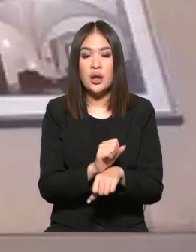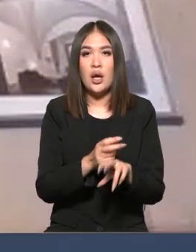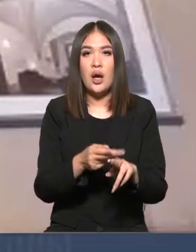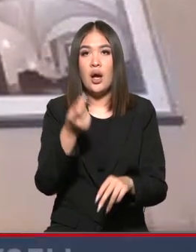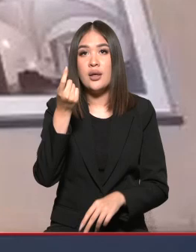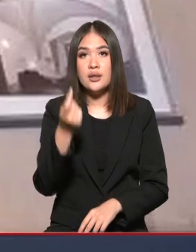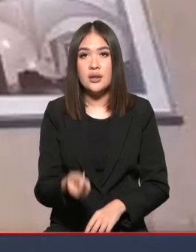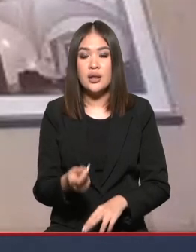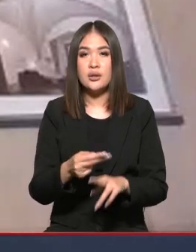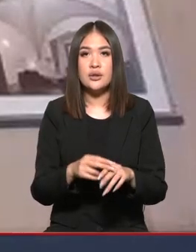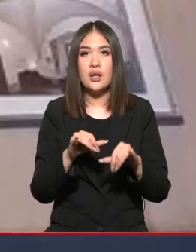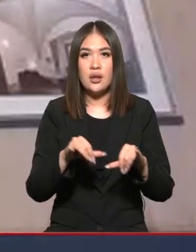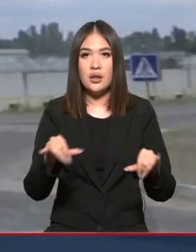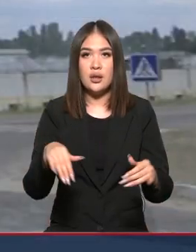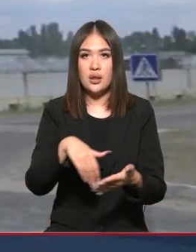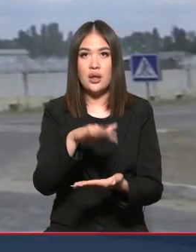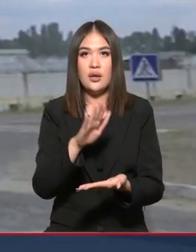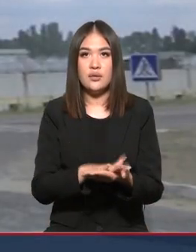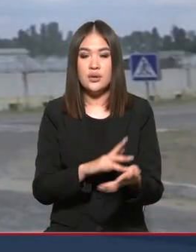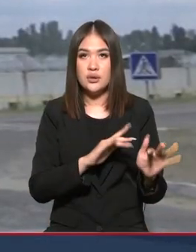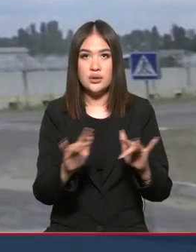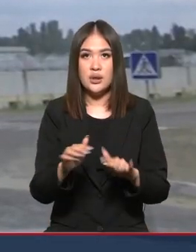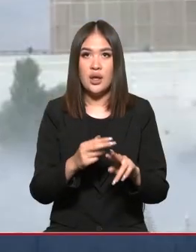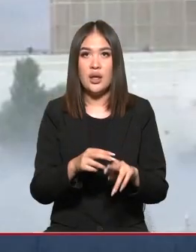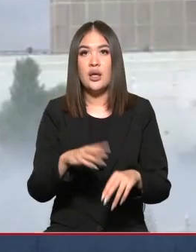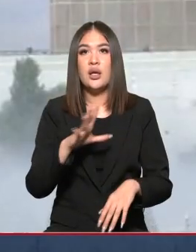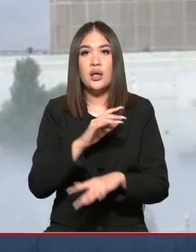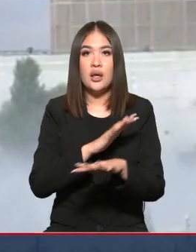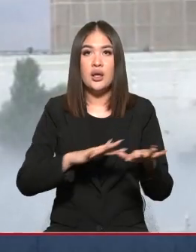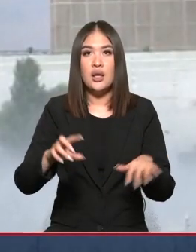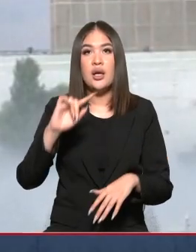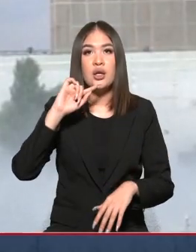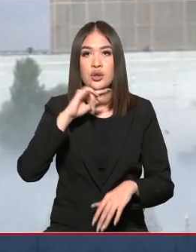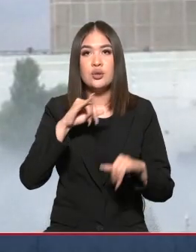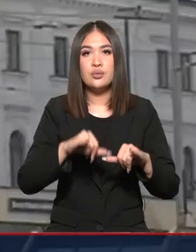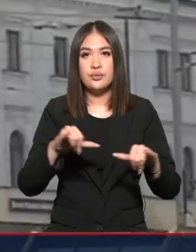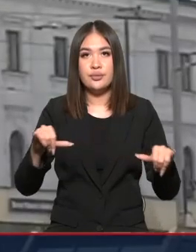арзандаған сайын өндірілетін тауардың бағасына да әсер етеді. Демек, ел экономикасы өрлей түседі.